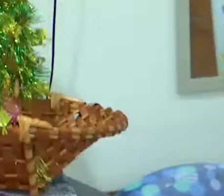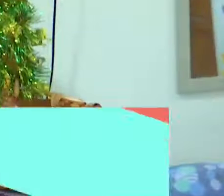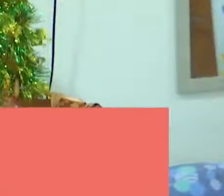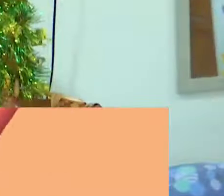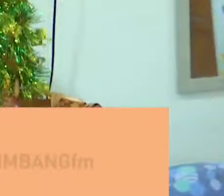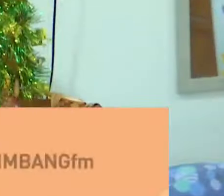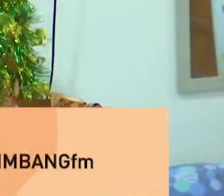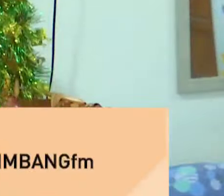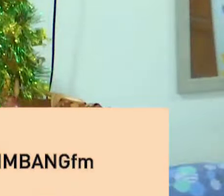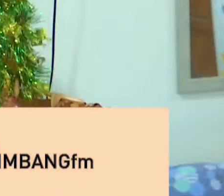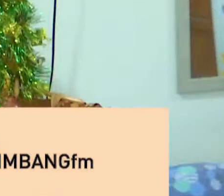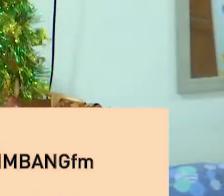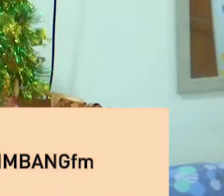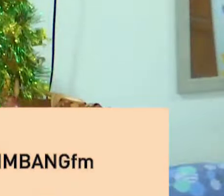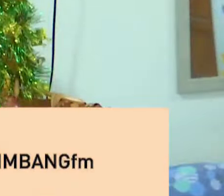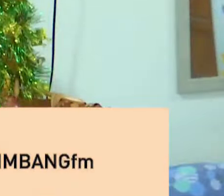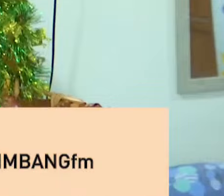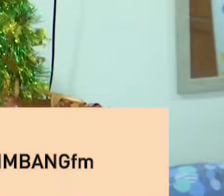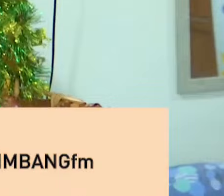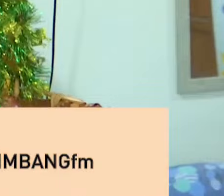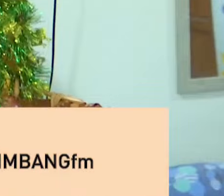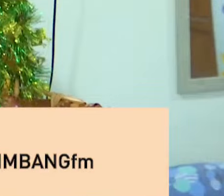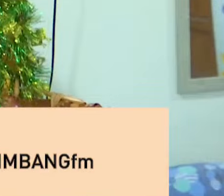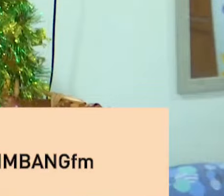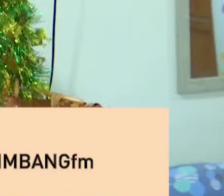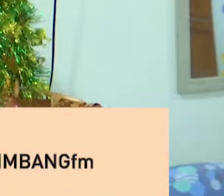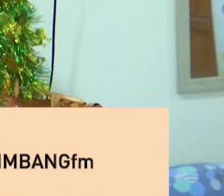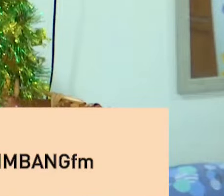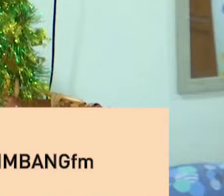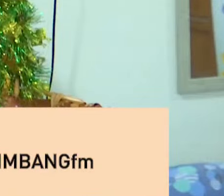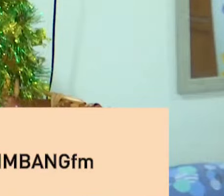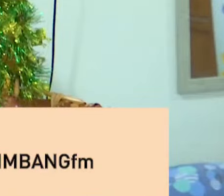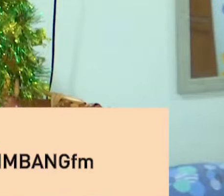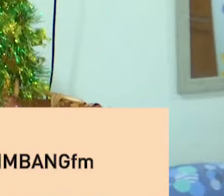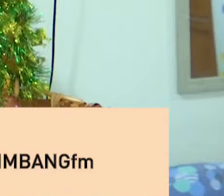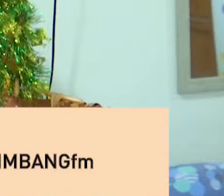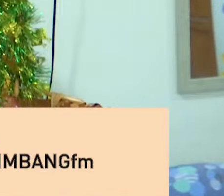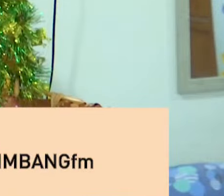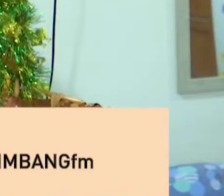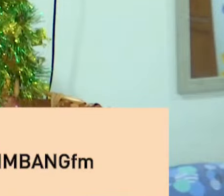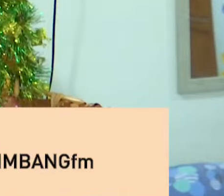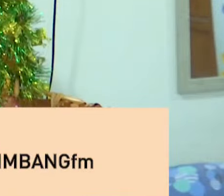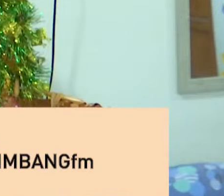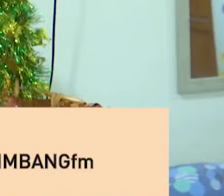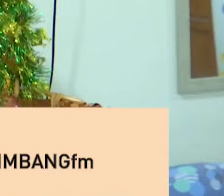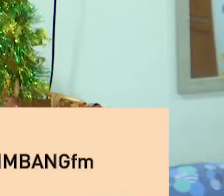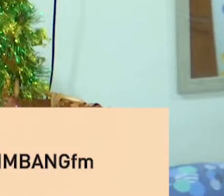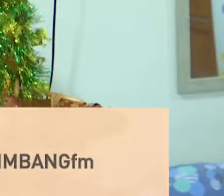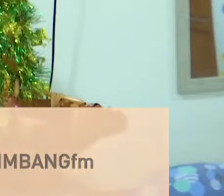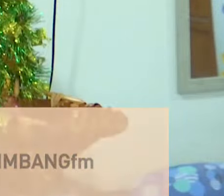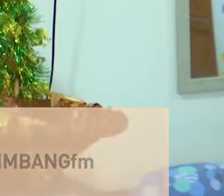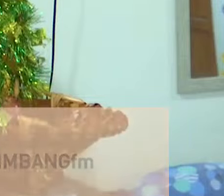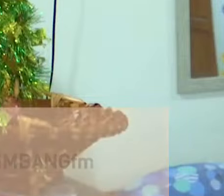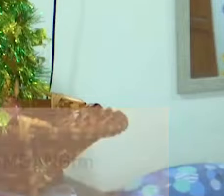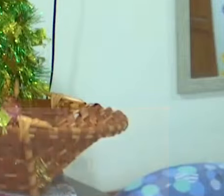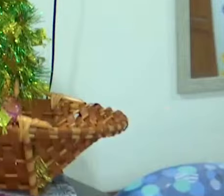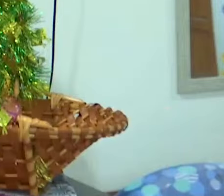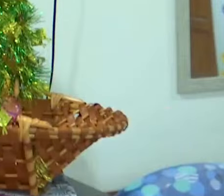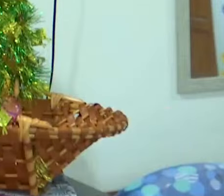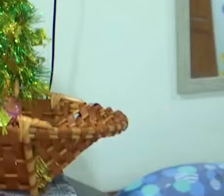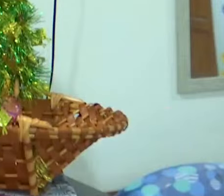Saya mewakili Perkhidmatan Melayu Limbang FM ingin mengucapkan Selamat Hari Raya Aidilfitri. Maaf zahir